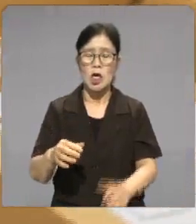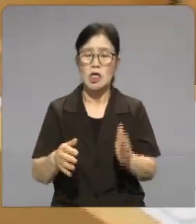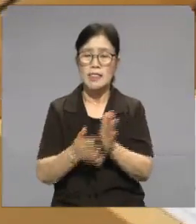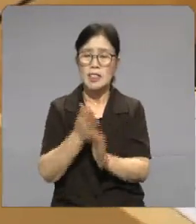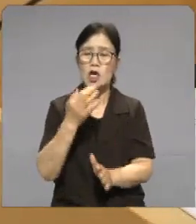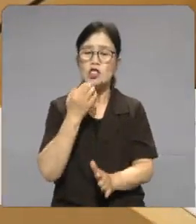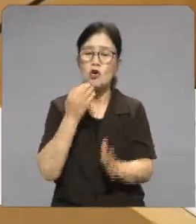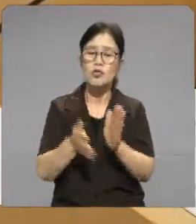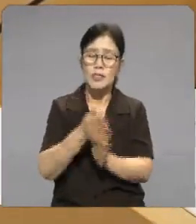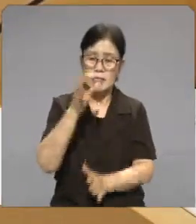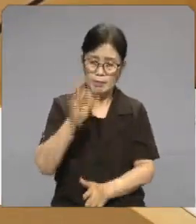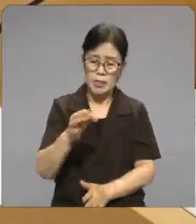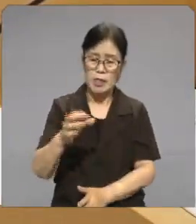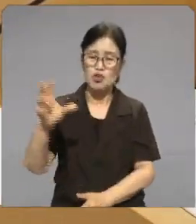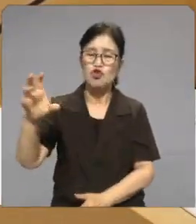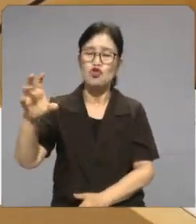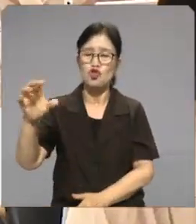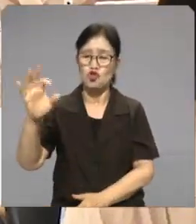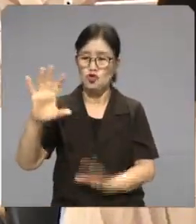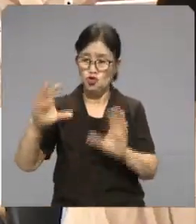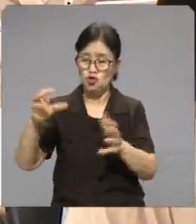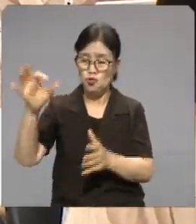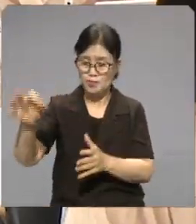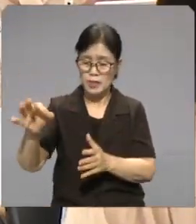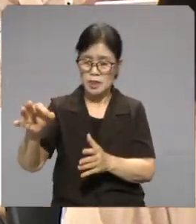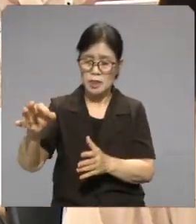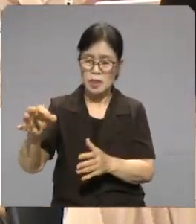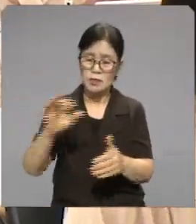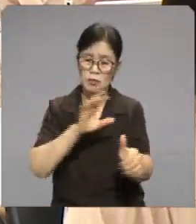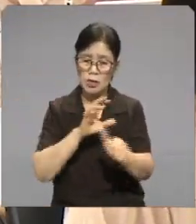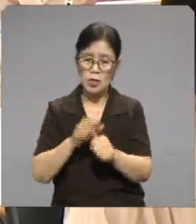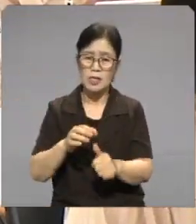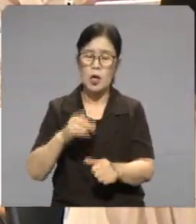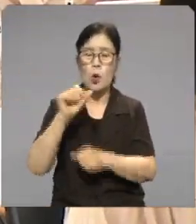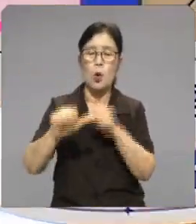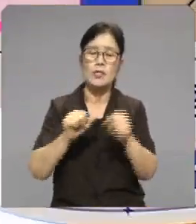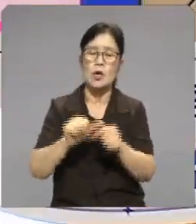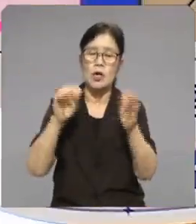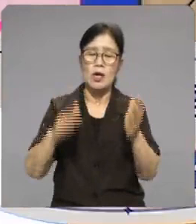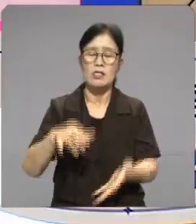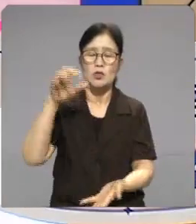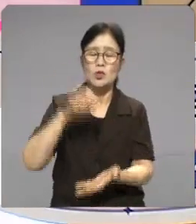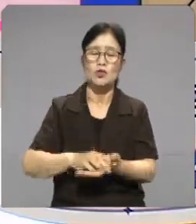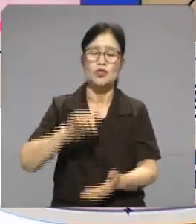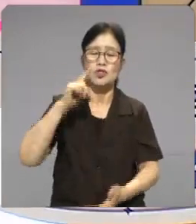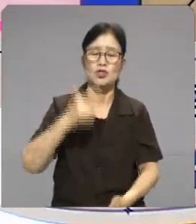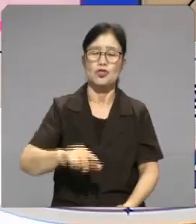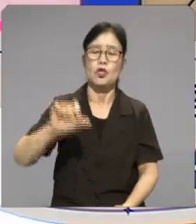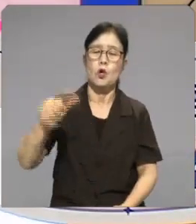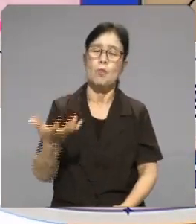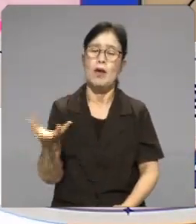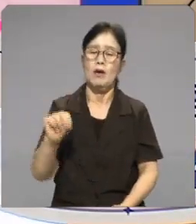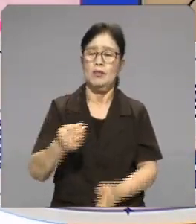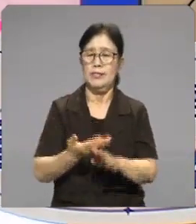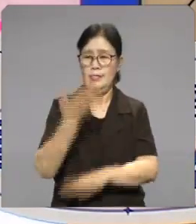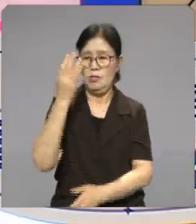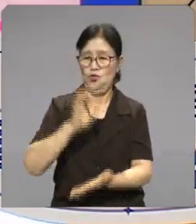활용해 2025년부터 매년 1,300억씩 5년간 총 6,500억 이상을